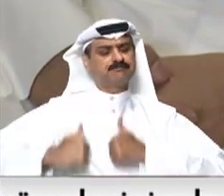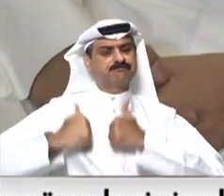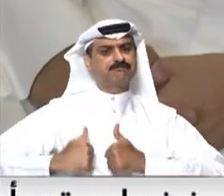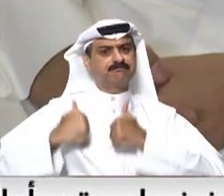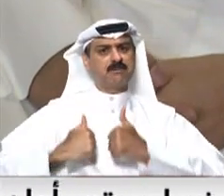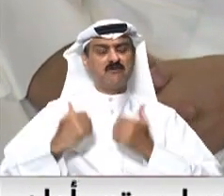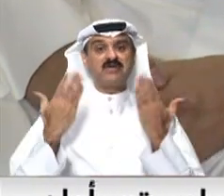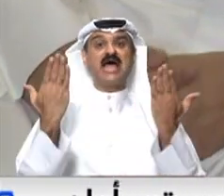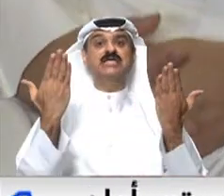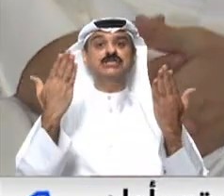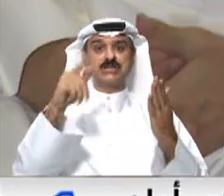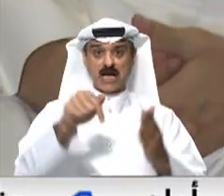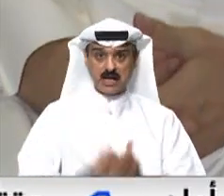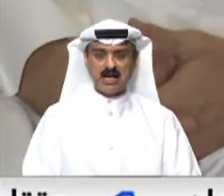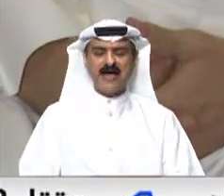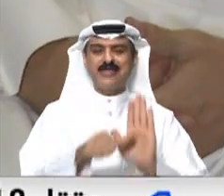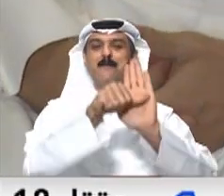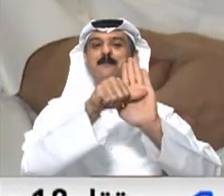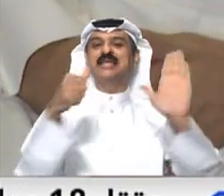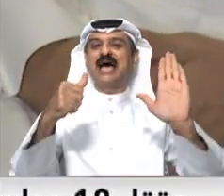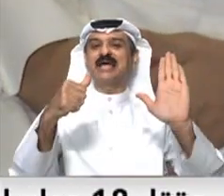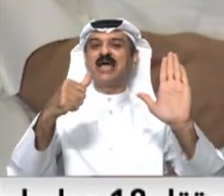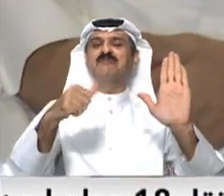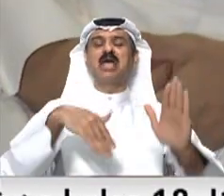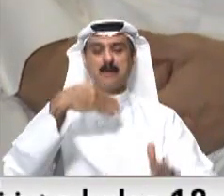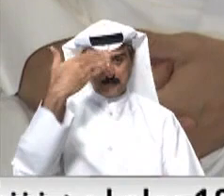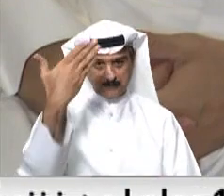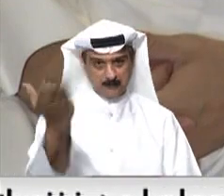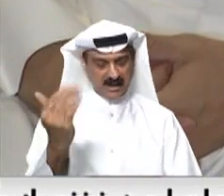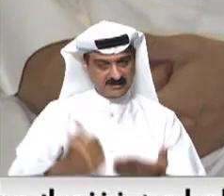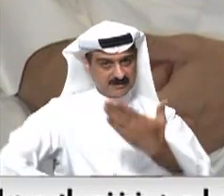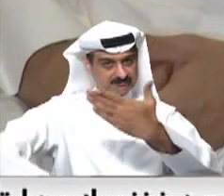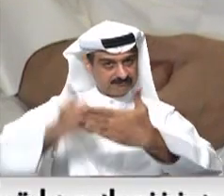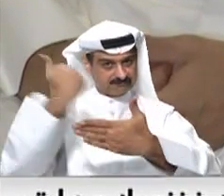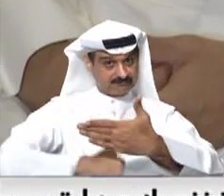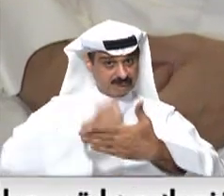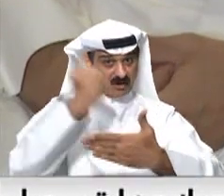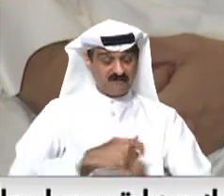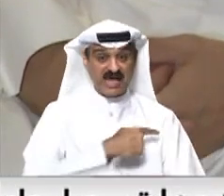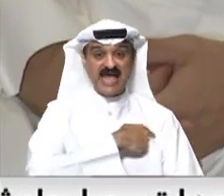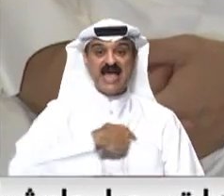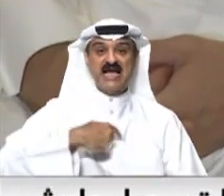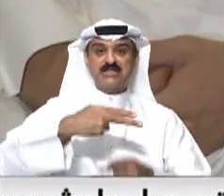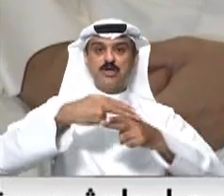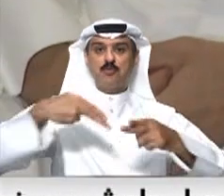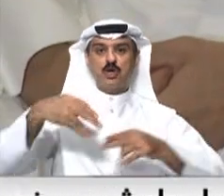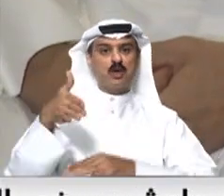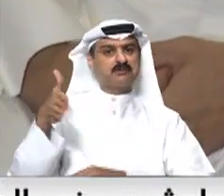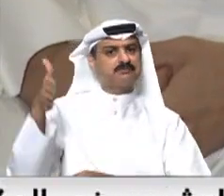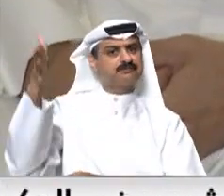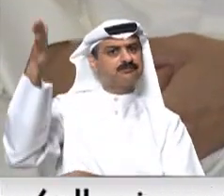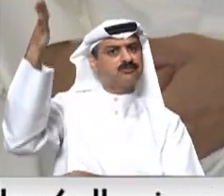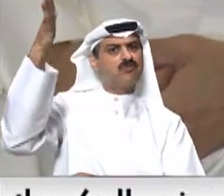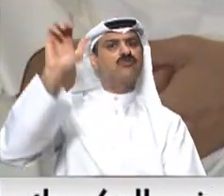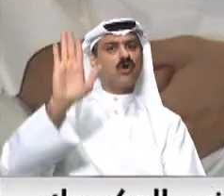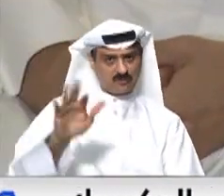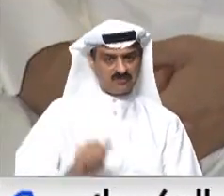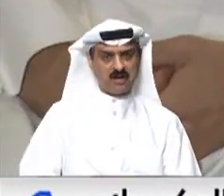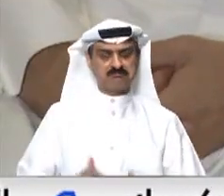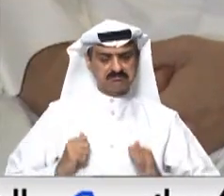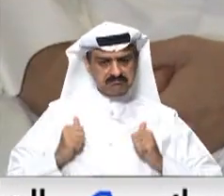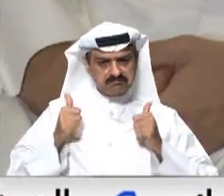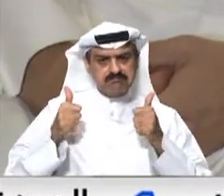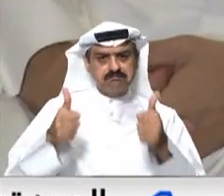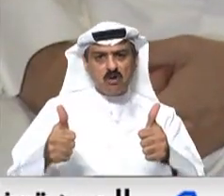الله هذه فقط مجرد البداية. كلكم رفعتوا اسم الكويت ورفعتوا علمنا هناك، وشفنا شلون العزيمة